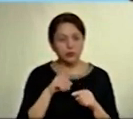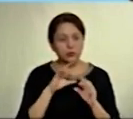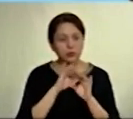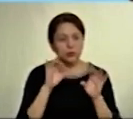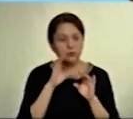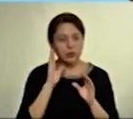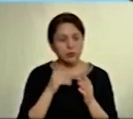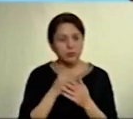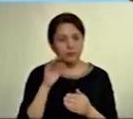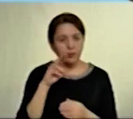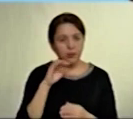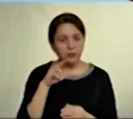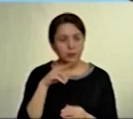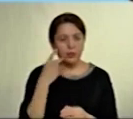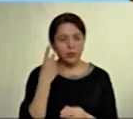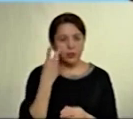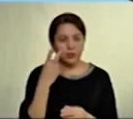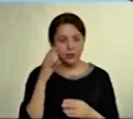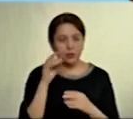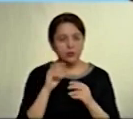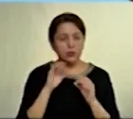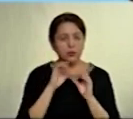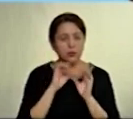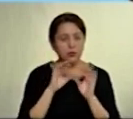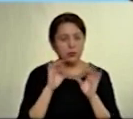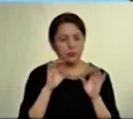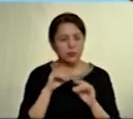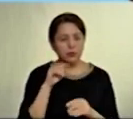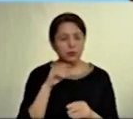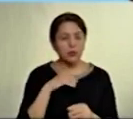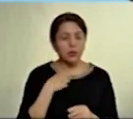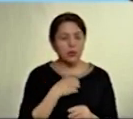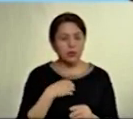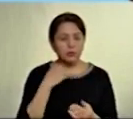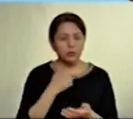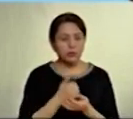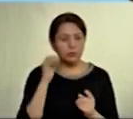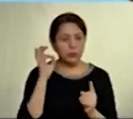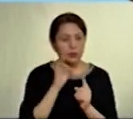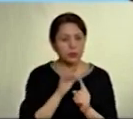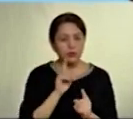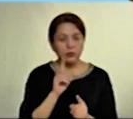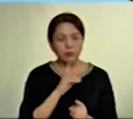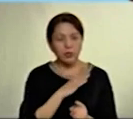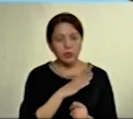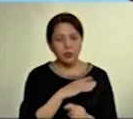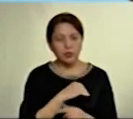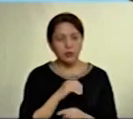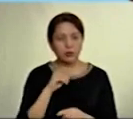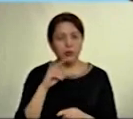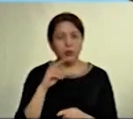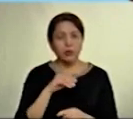shu maqsadi, asosiy maqsadi nimadan iborat ekanligini Yunon polislari hukmdorlariga aytib